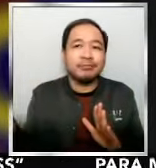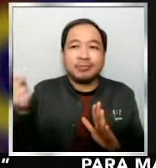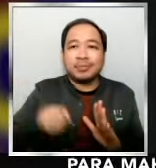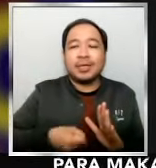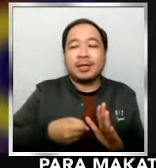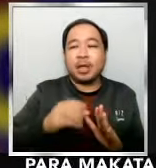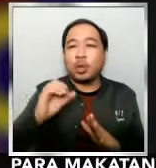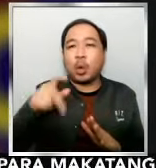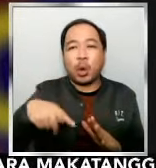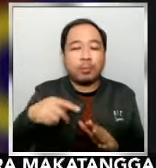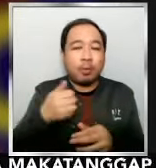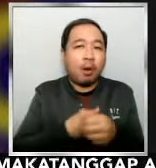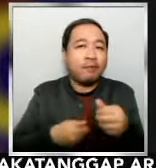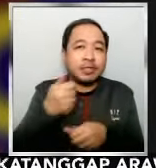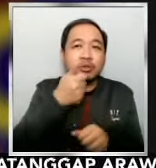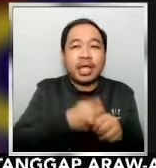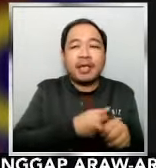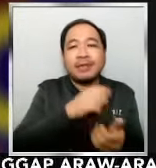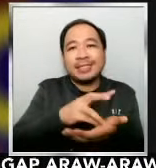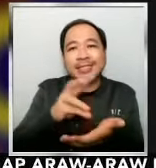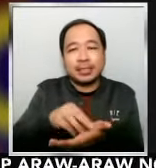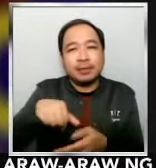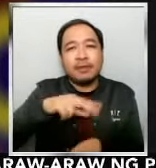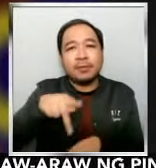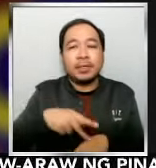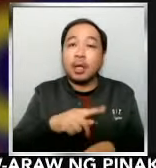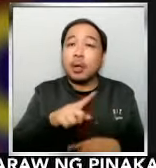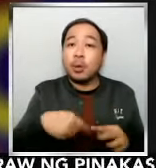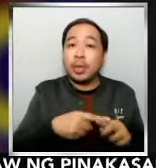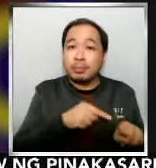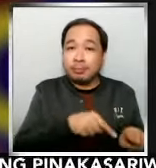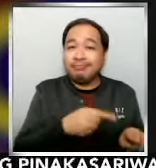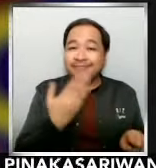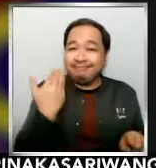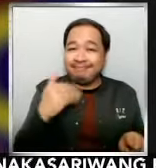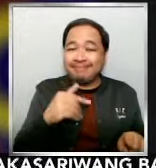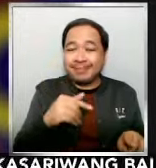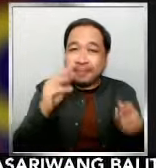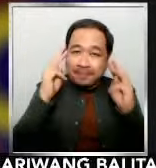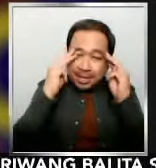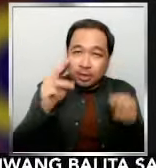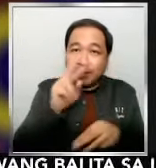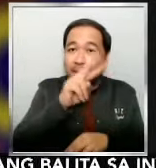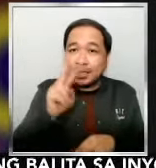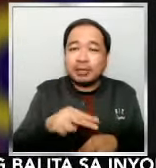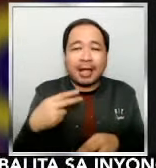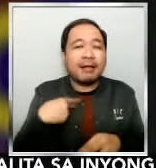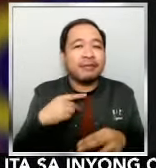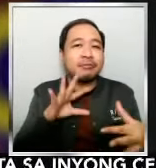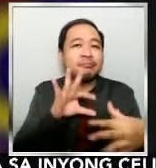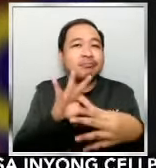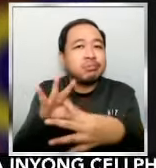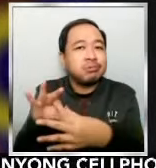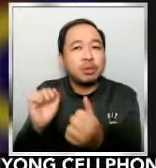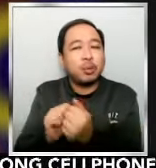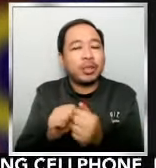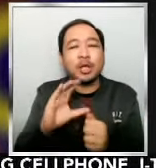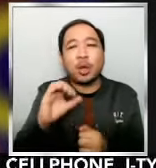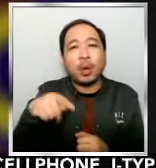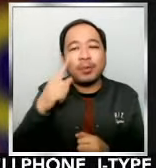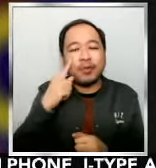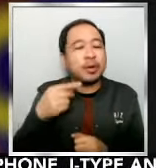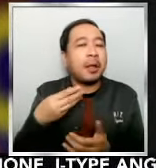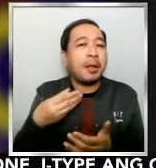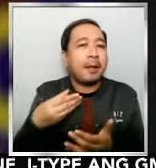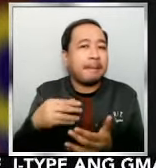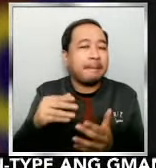buong Pilipinas. Noong mayor siya ng Valenzuela, ay nakipag-partner siya sa mga kooperatiba sa microfinancing. Mataas daw ang collection rate kumpara